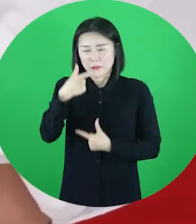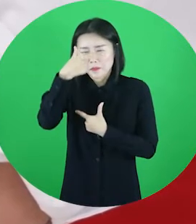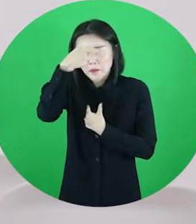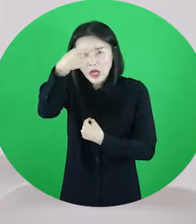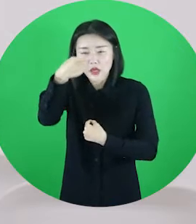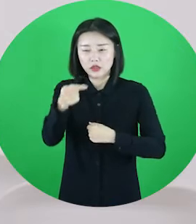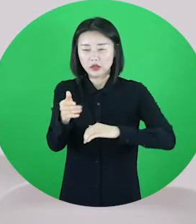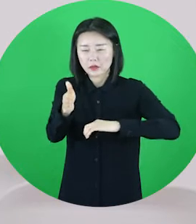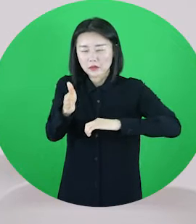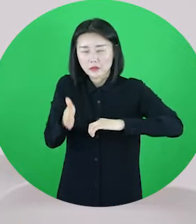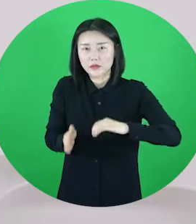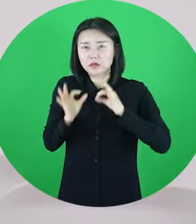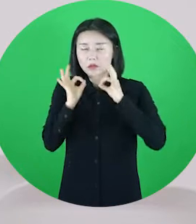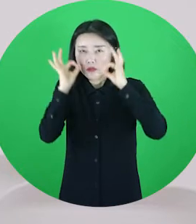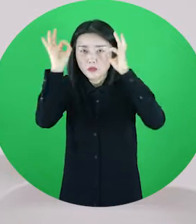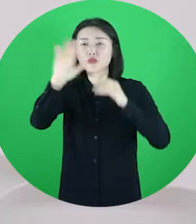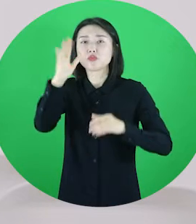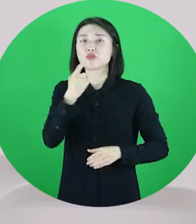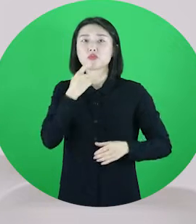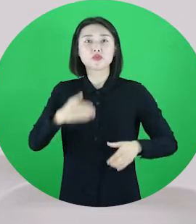잘라주세요.